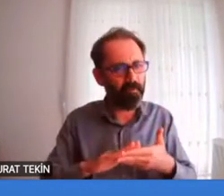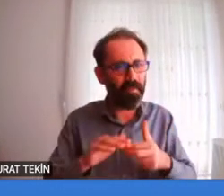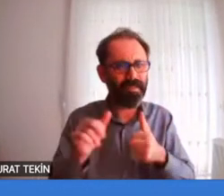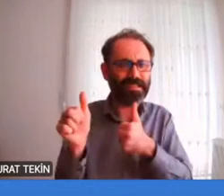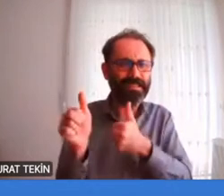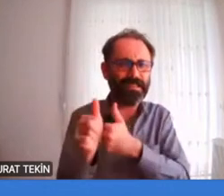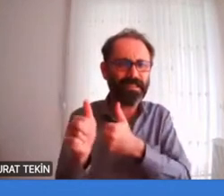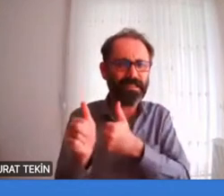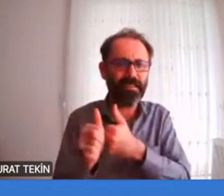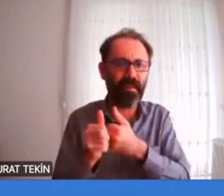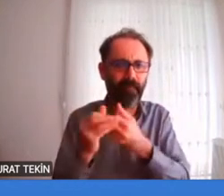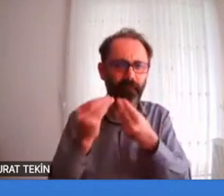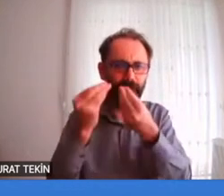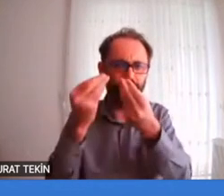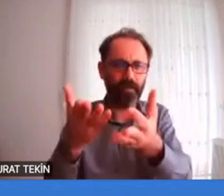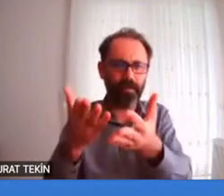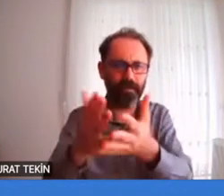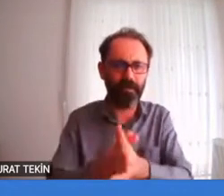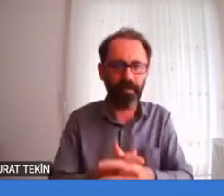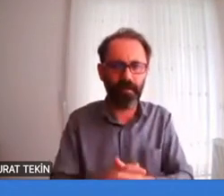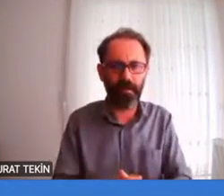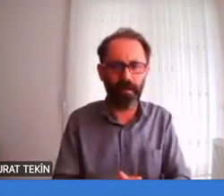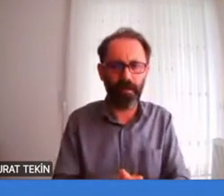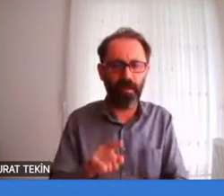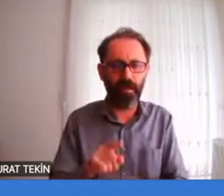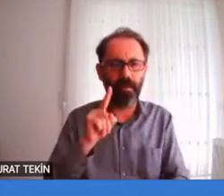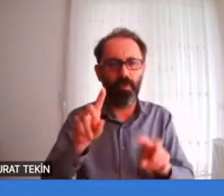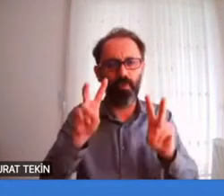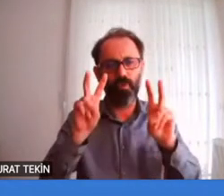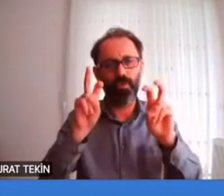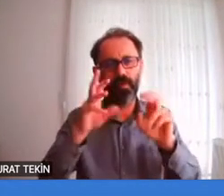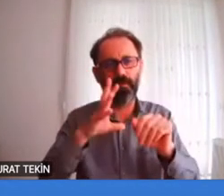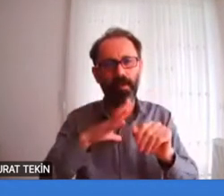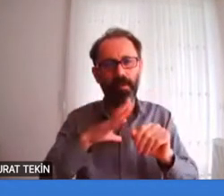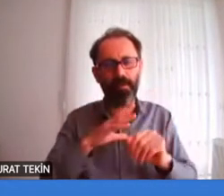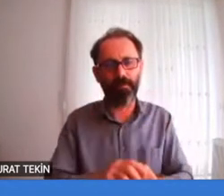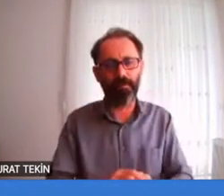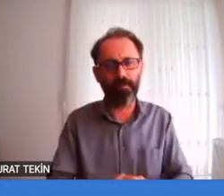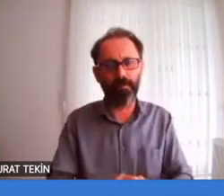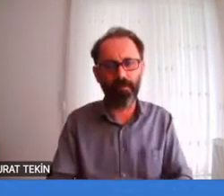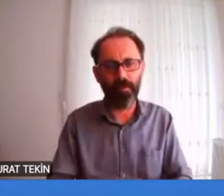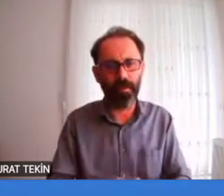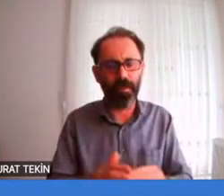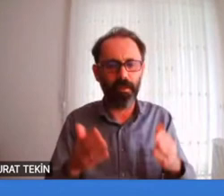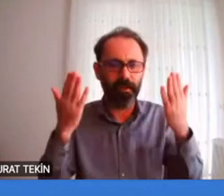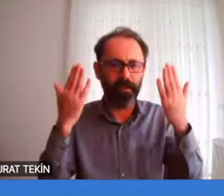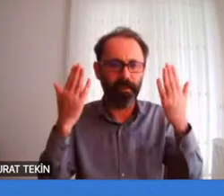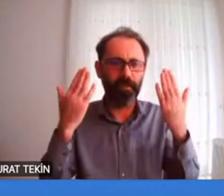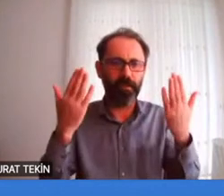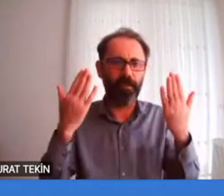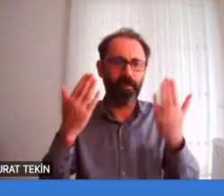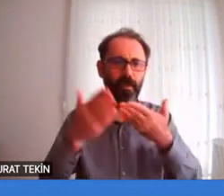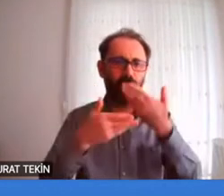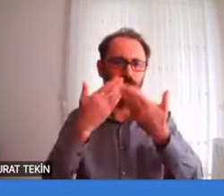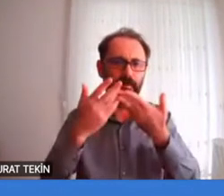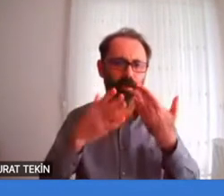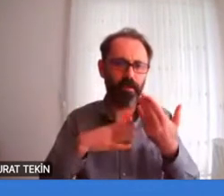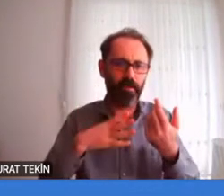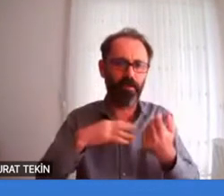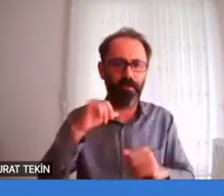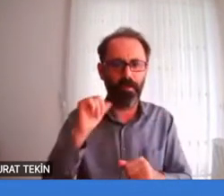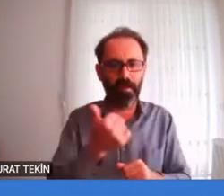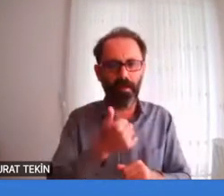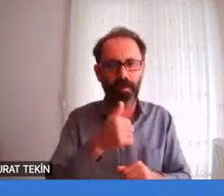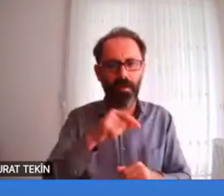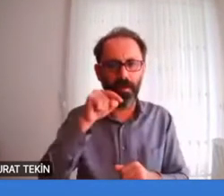ben. Bir önemli konu daha var, çok özür diliyorum. Bunu hiç anlatmazsam olmaz çünkü çok önemli. Şimdi biz bunlar